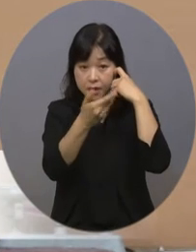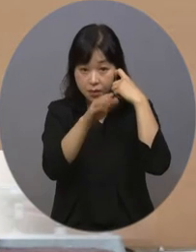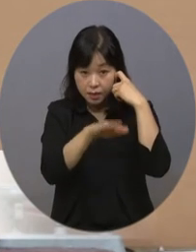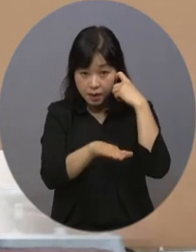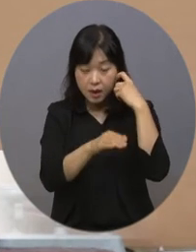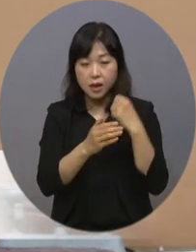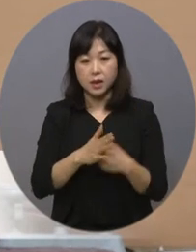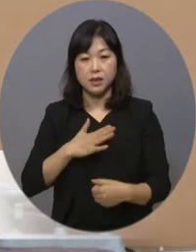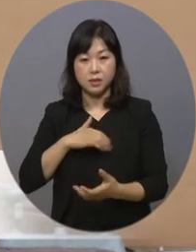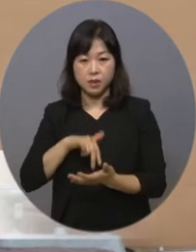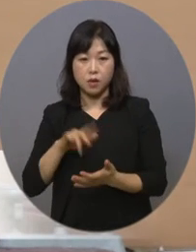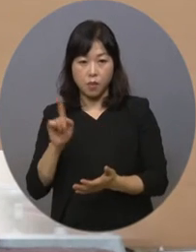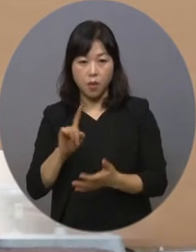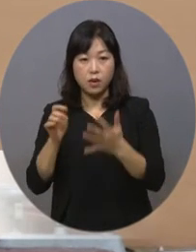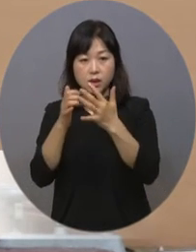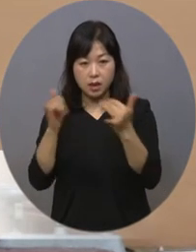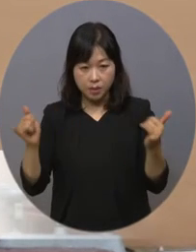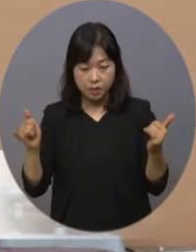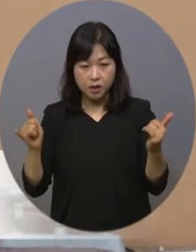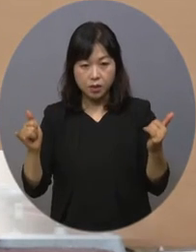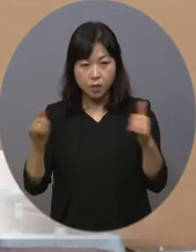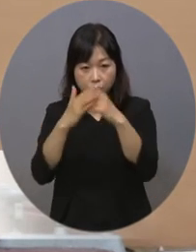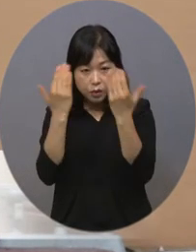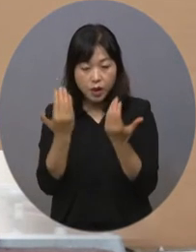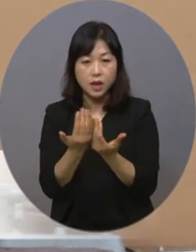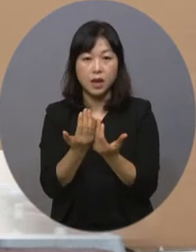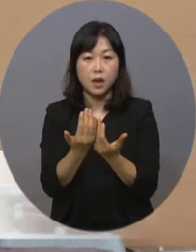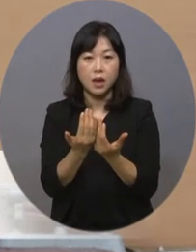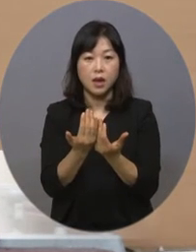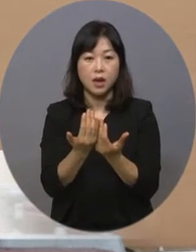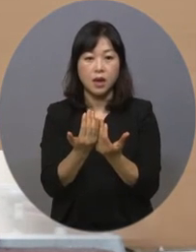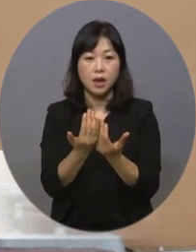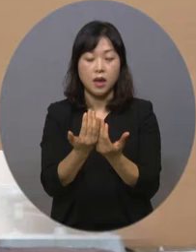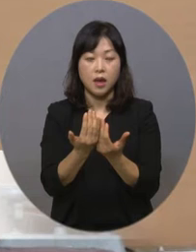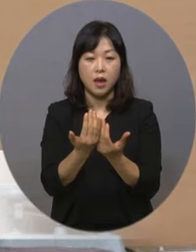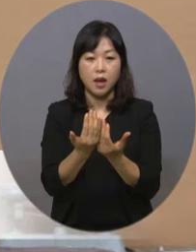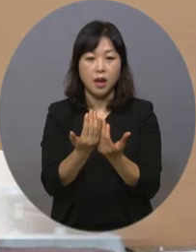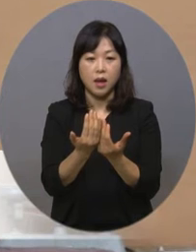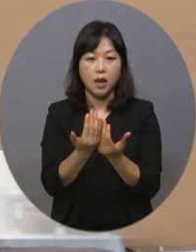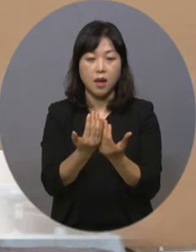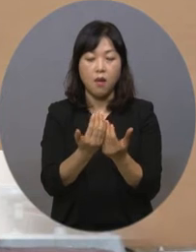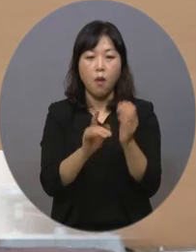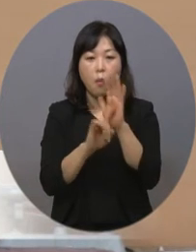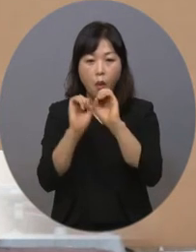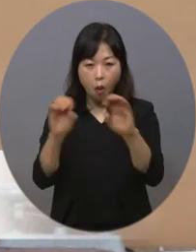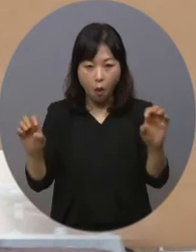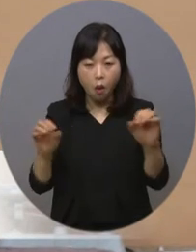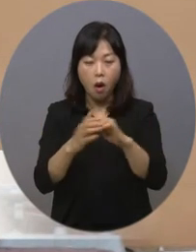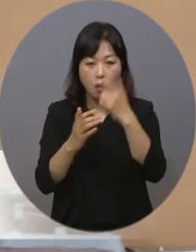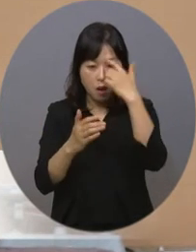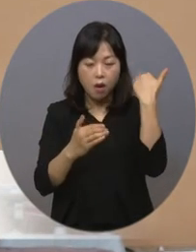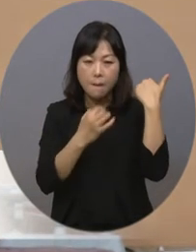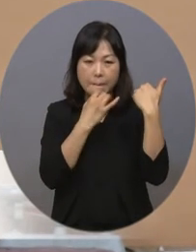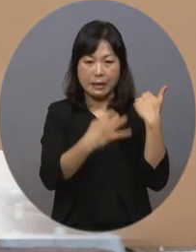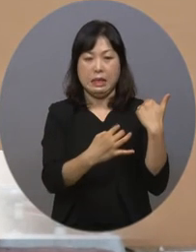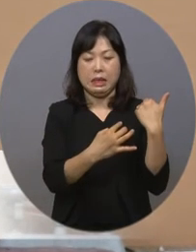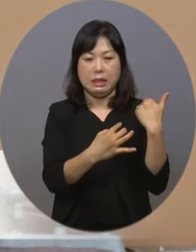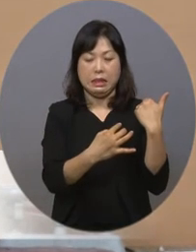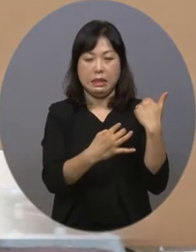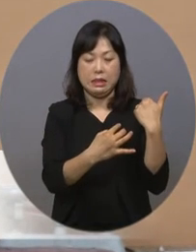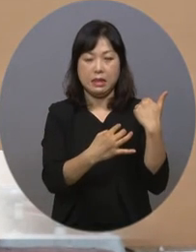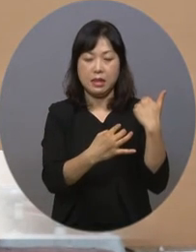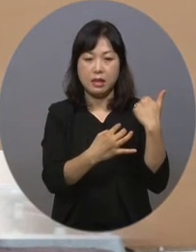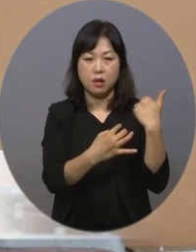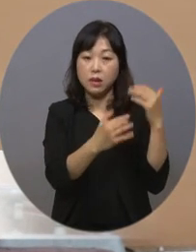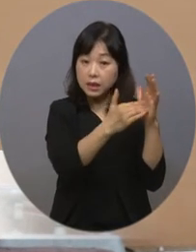모든 사람들한테 좀 더 알리는 범용적으로 이제 과거에 좀 머무르지 않고 이제